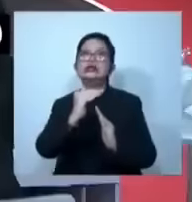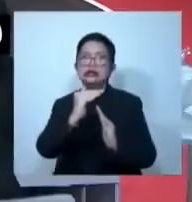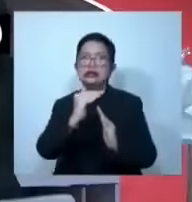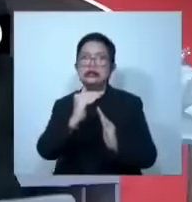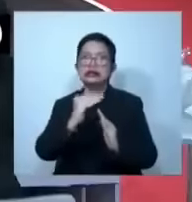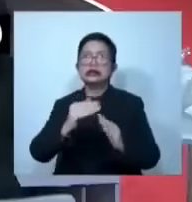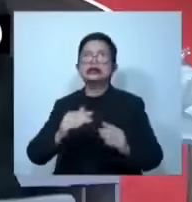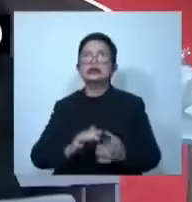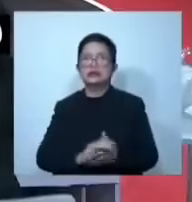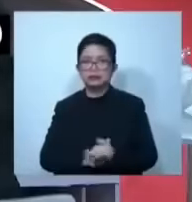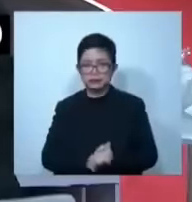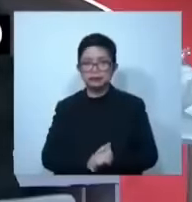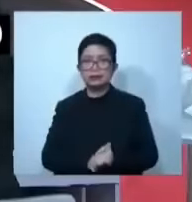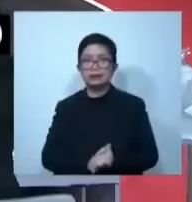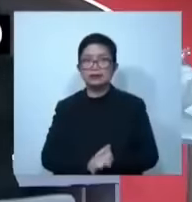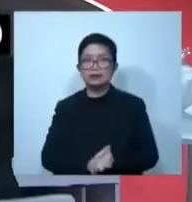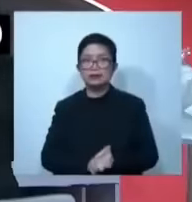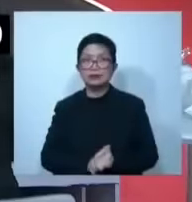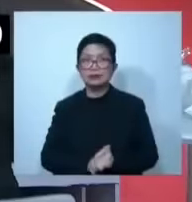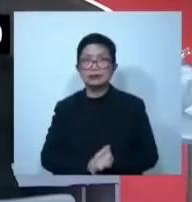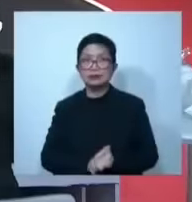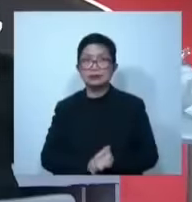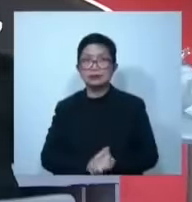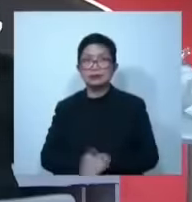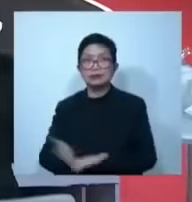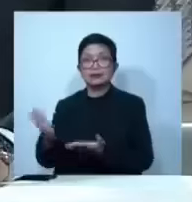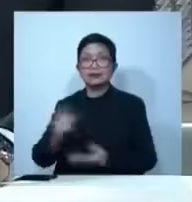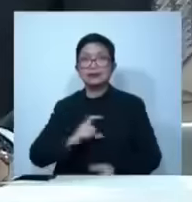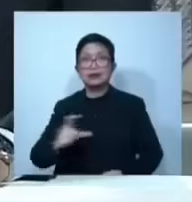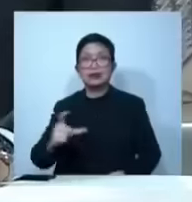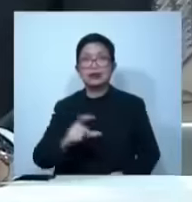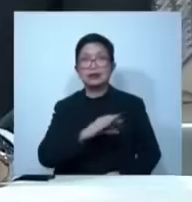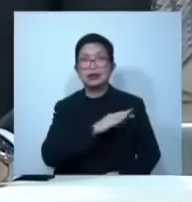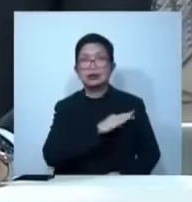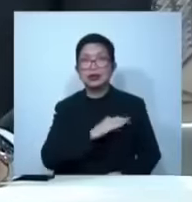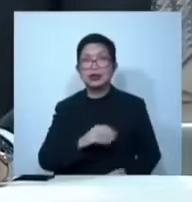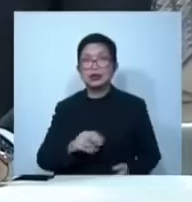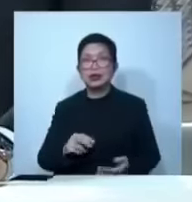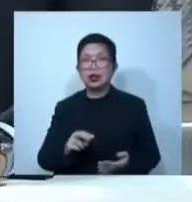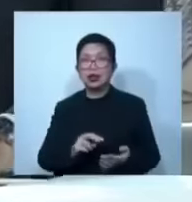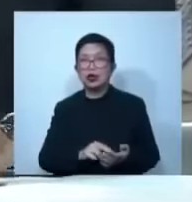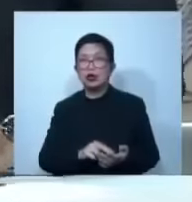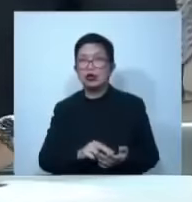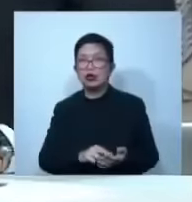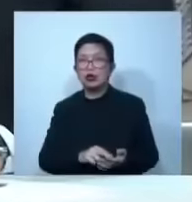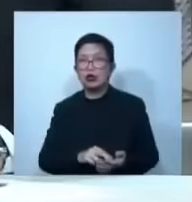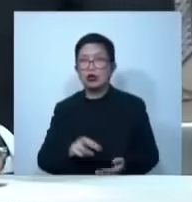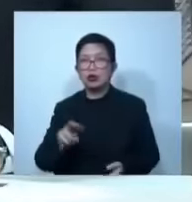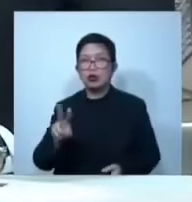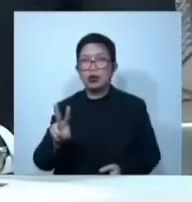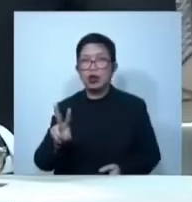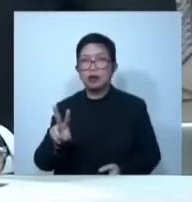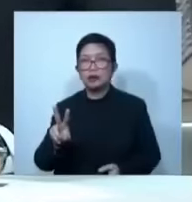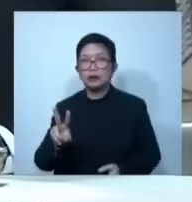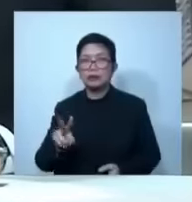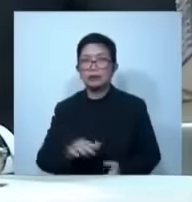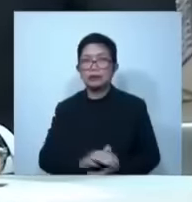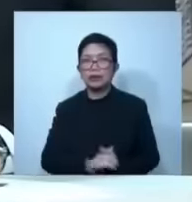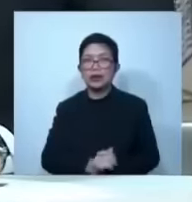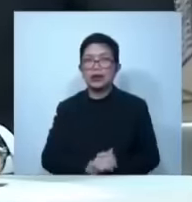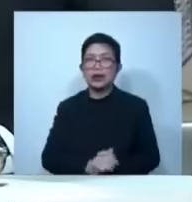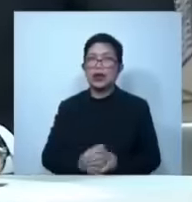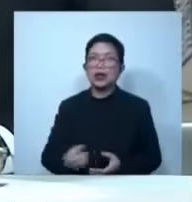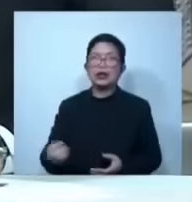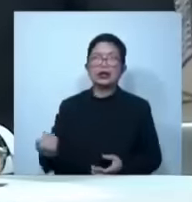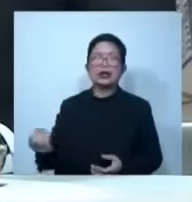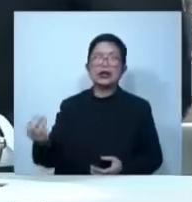Ya. Dan selanjutnya kami silakan kepada calon presiden nomor urut 2 untuk menanggapi jawaban dari calon presiden